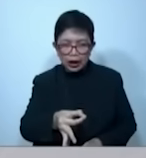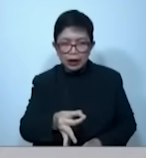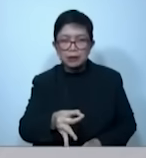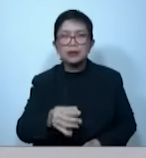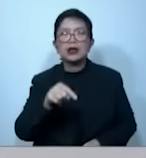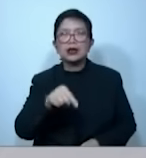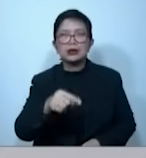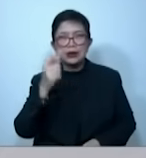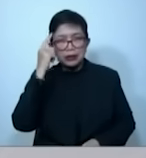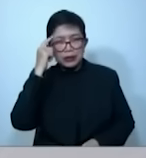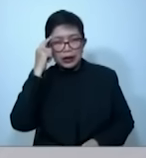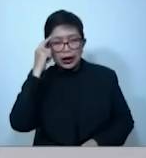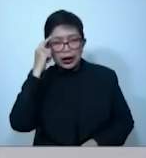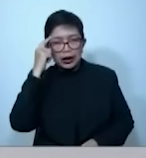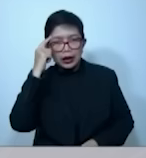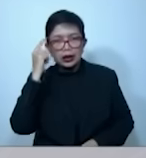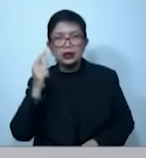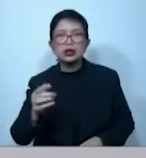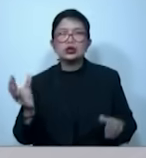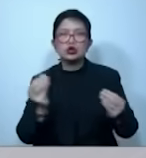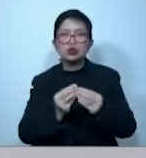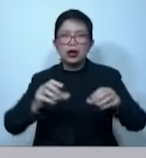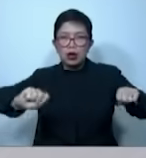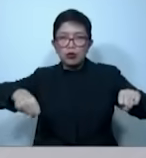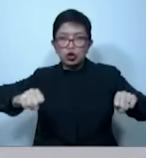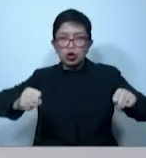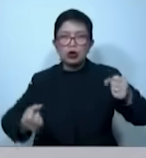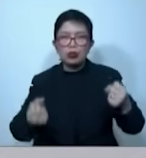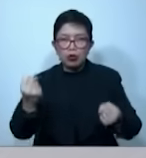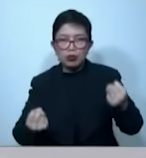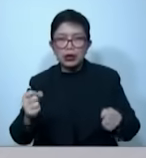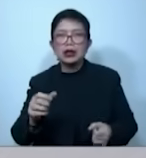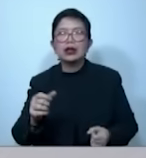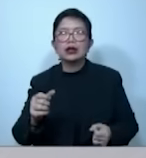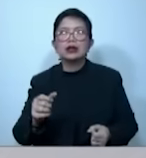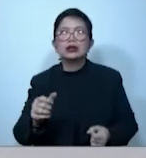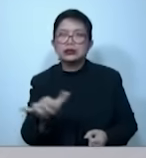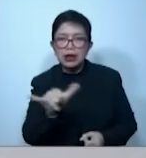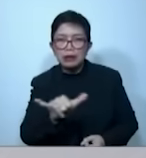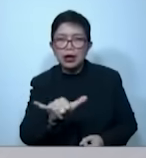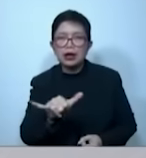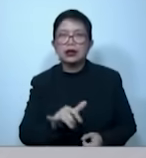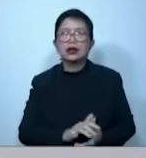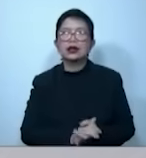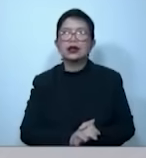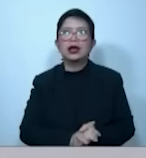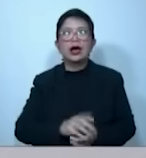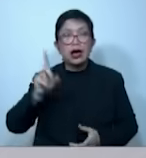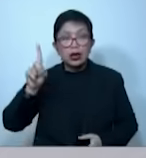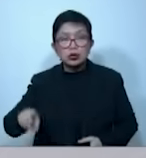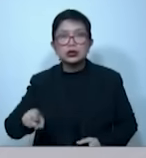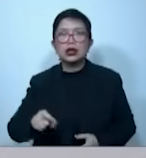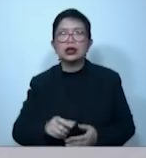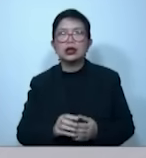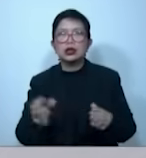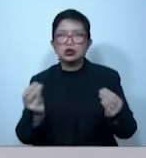maka Pak pakai logika sederhana sekali jumlah motor dari hari ke hari sama jumlah mobil dari hari hari ke sama maka harusnya